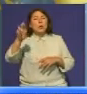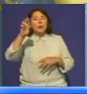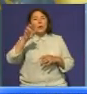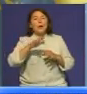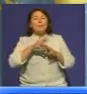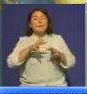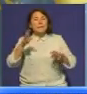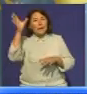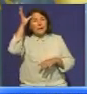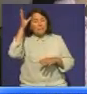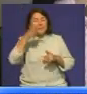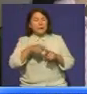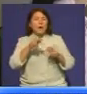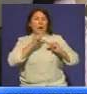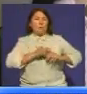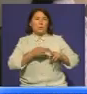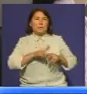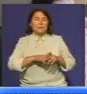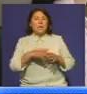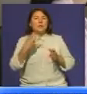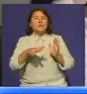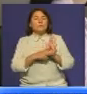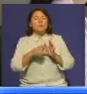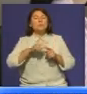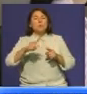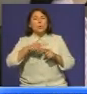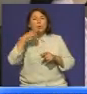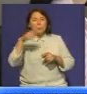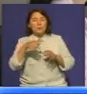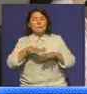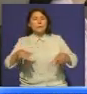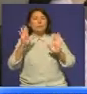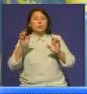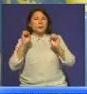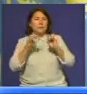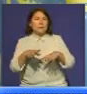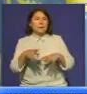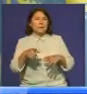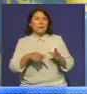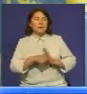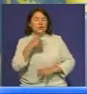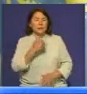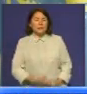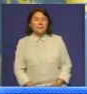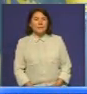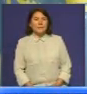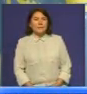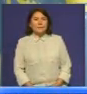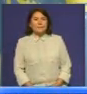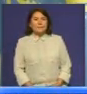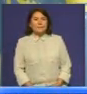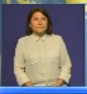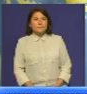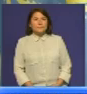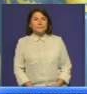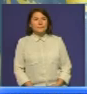следующем году детский сад номер 38 будет сдан в эксплуатацию уверяют специалисты дермотт наша на windows7 шибалова вша